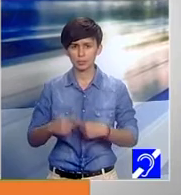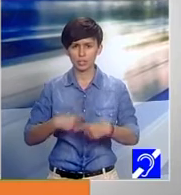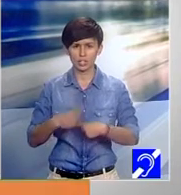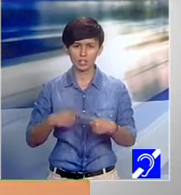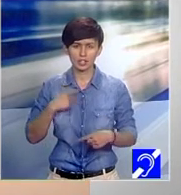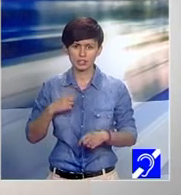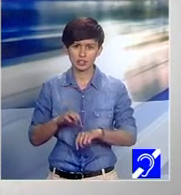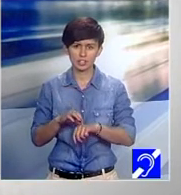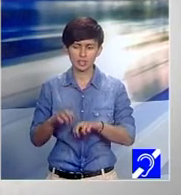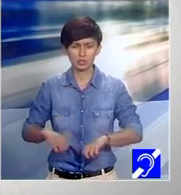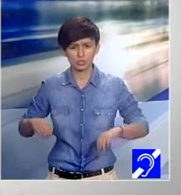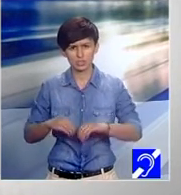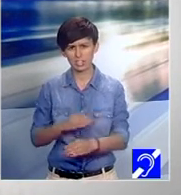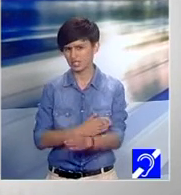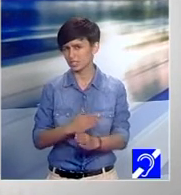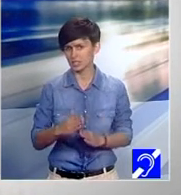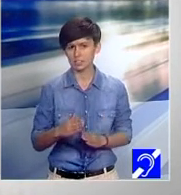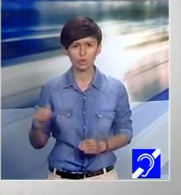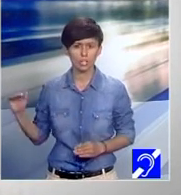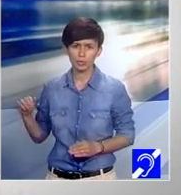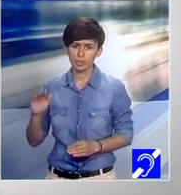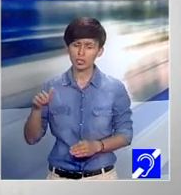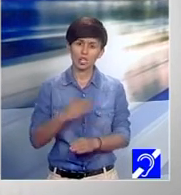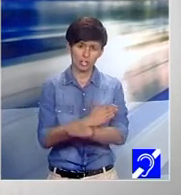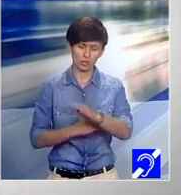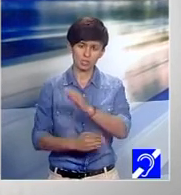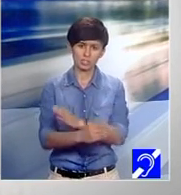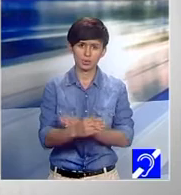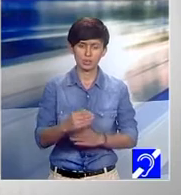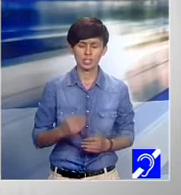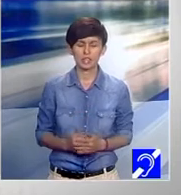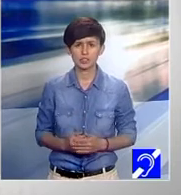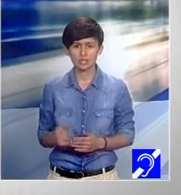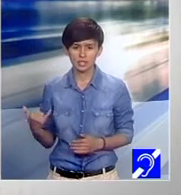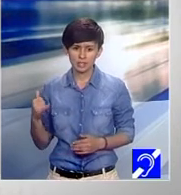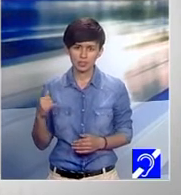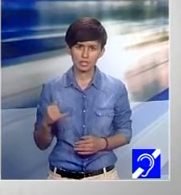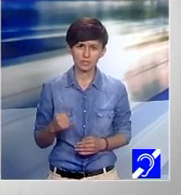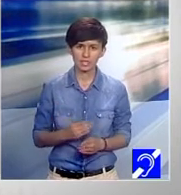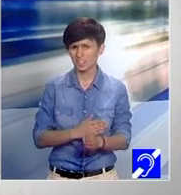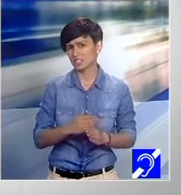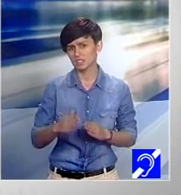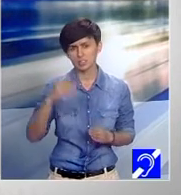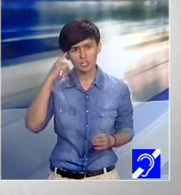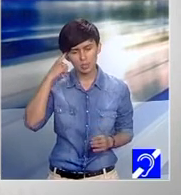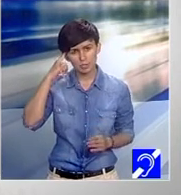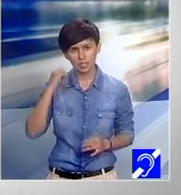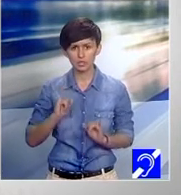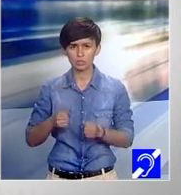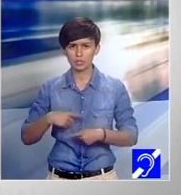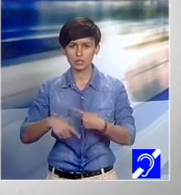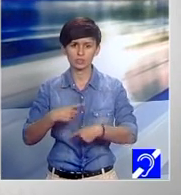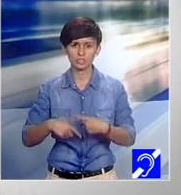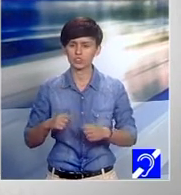copilul capătă o dizabilitate, se instalează progresiv retardul mental cu consecințe deosebit